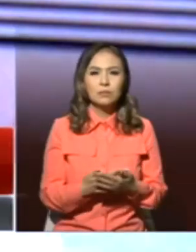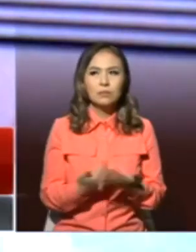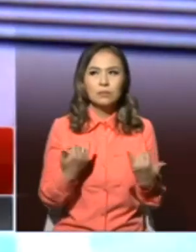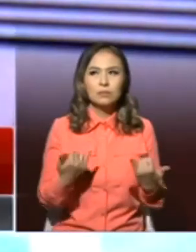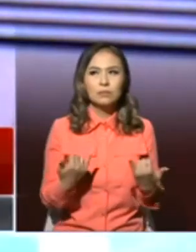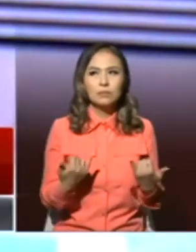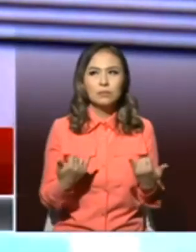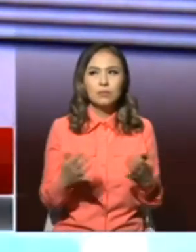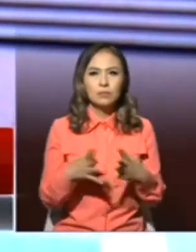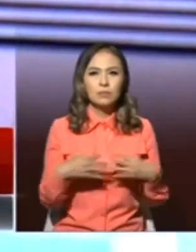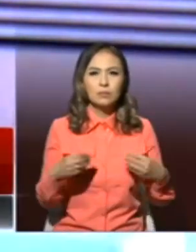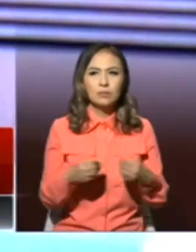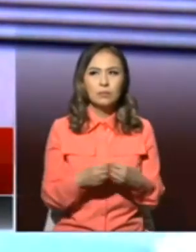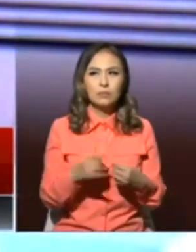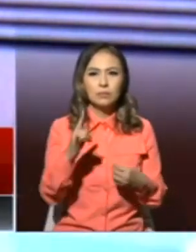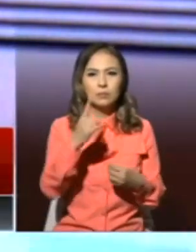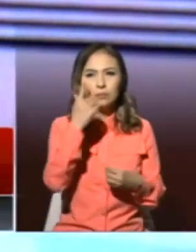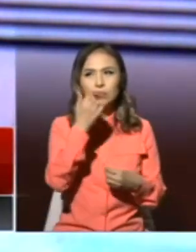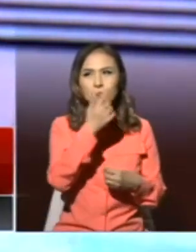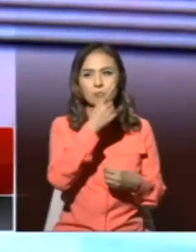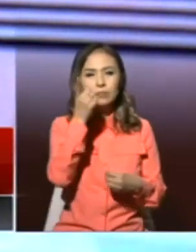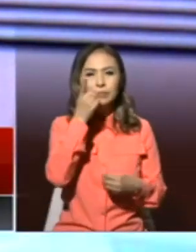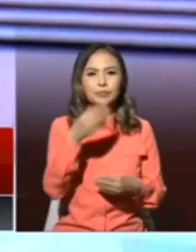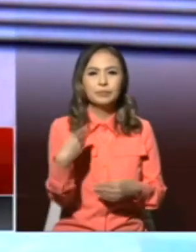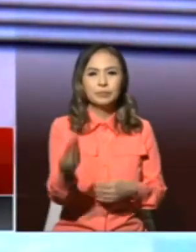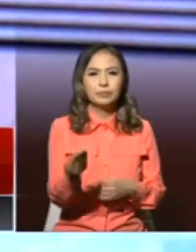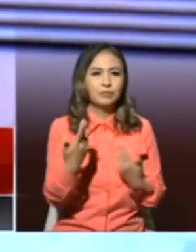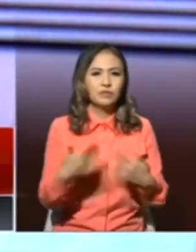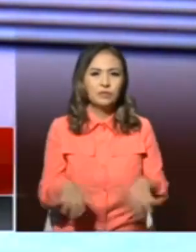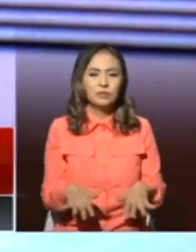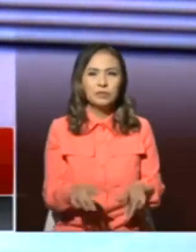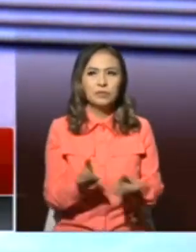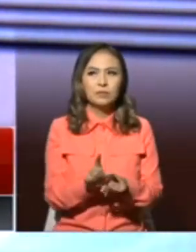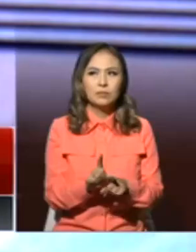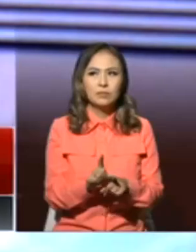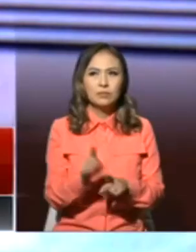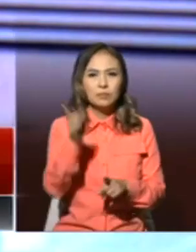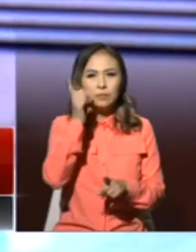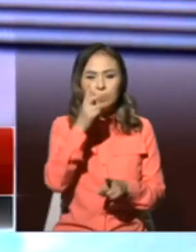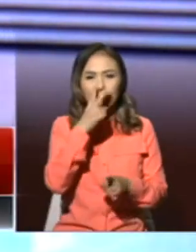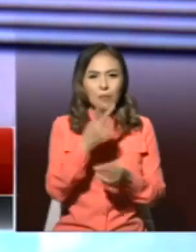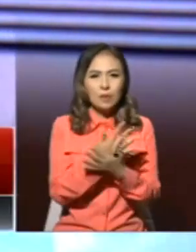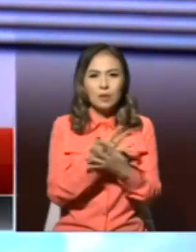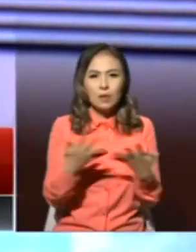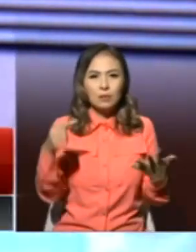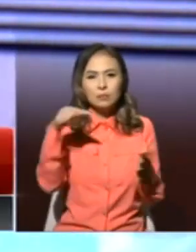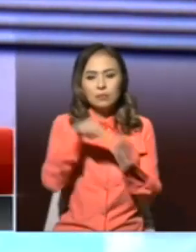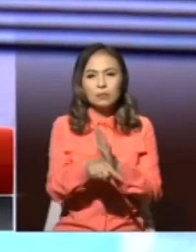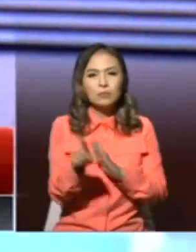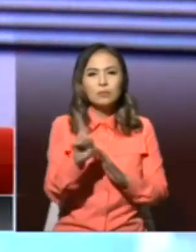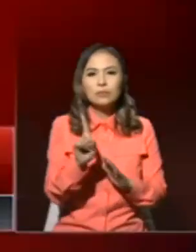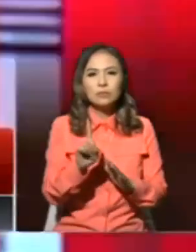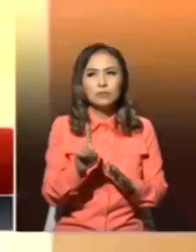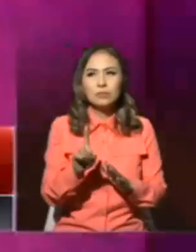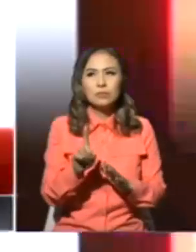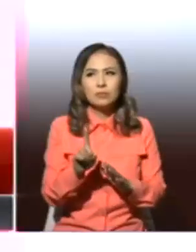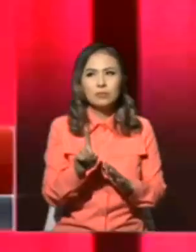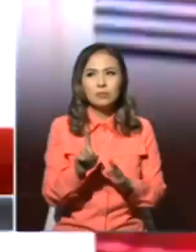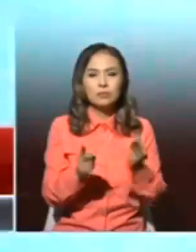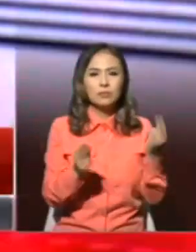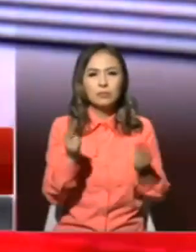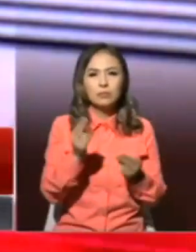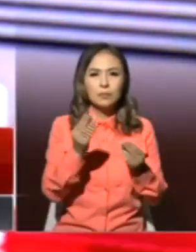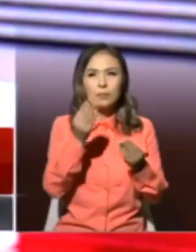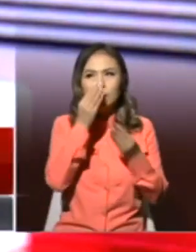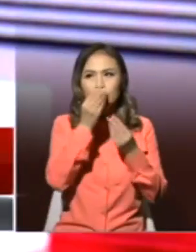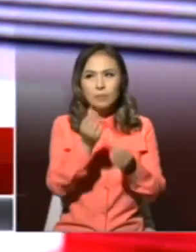кезде отбасыда бала жылап отыр ғой, оған телефонды бере салады, ол телефондар әртүрлі нәрсе көреді, біз білмейміз мысалға, иә. Қызығушылықтың